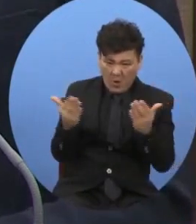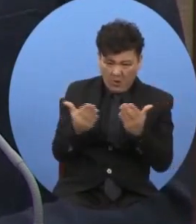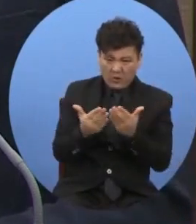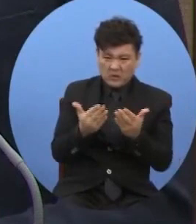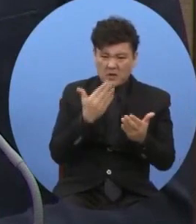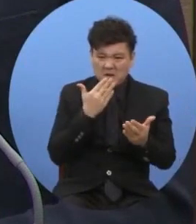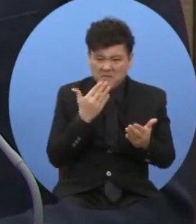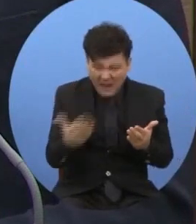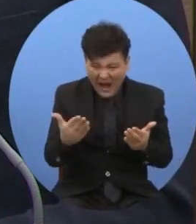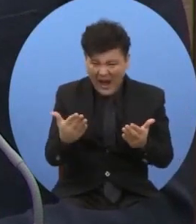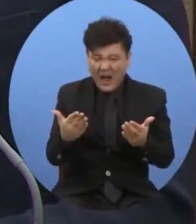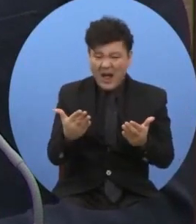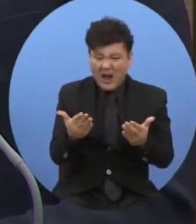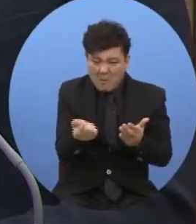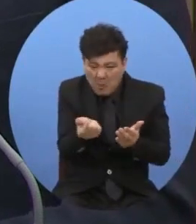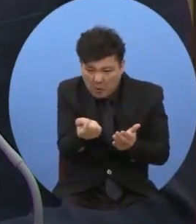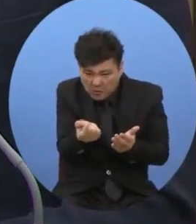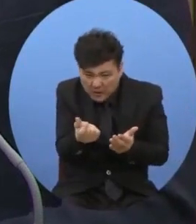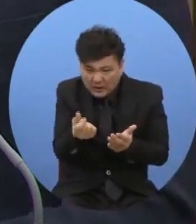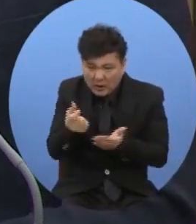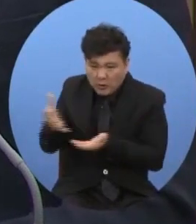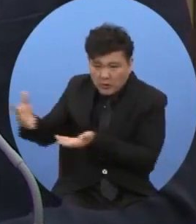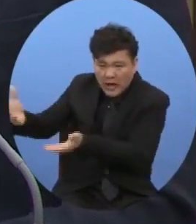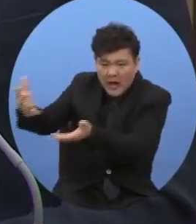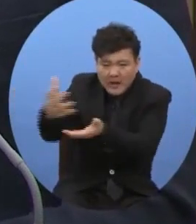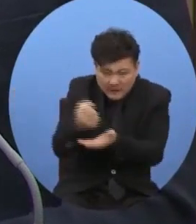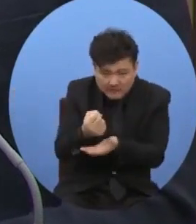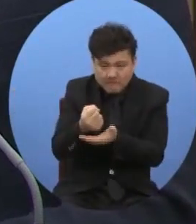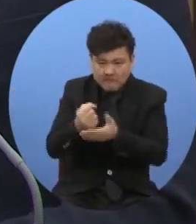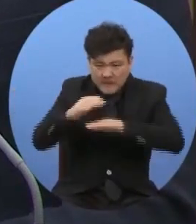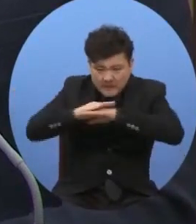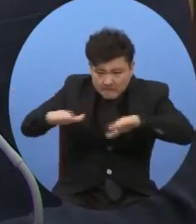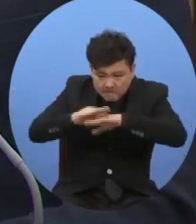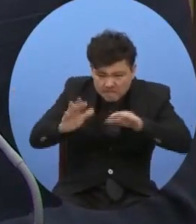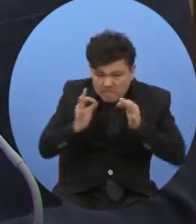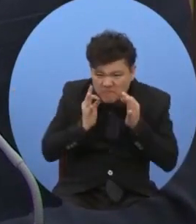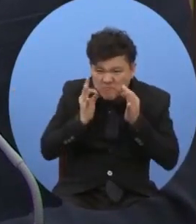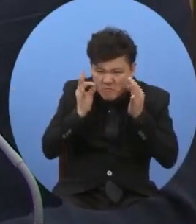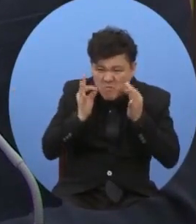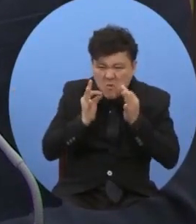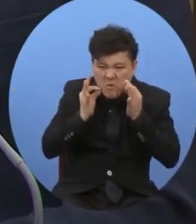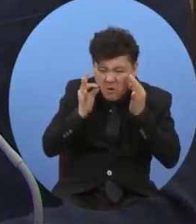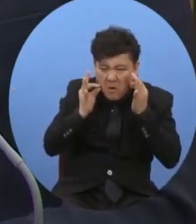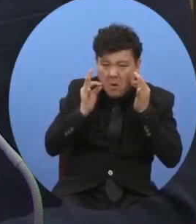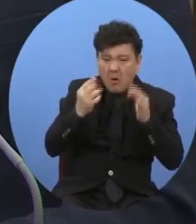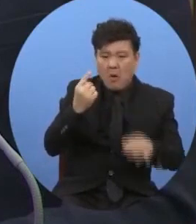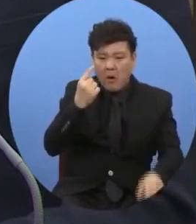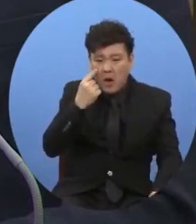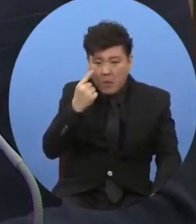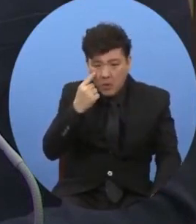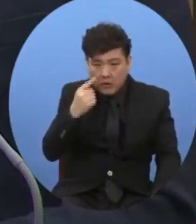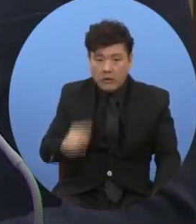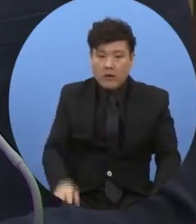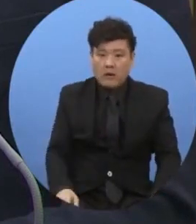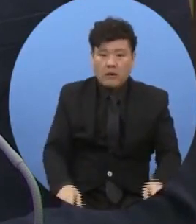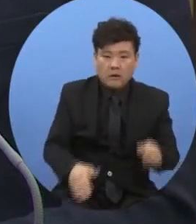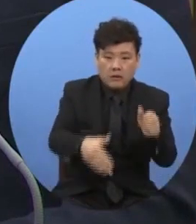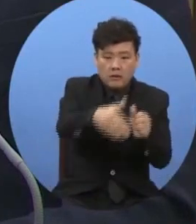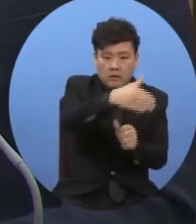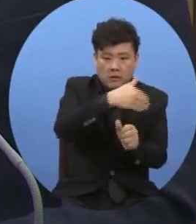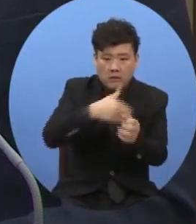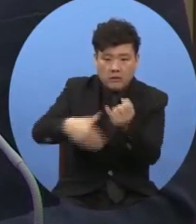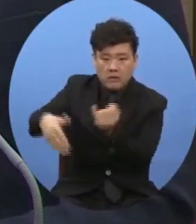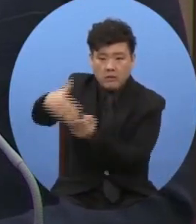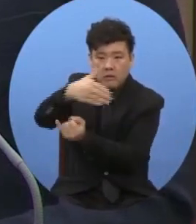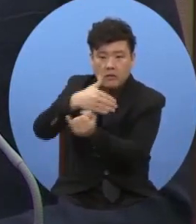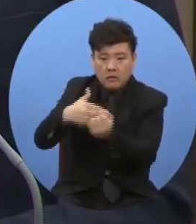것까지 하느냐 하는 비판이 있을 정도의 일도 다 하겠다. 뭐 이런 정책 기조하에 이제 이 미혼 남녀의 만남의 장도